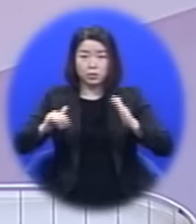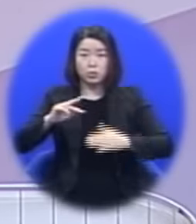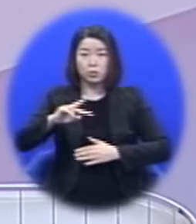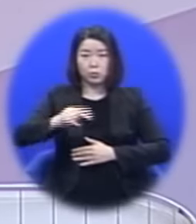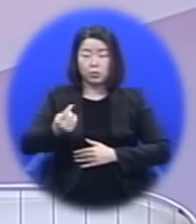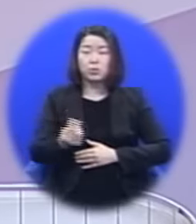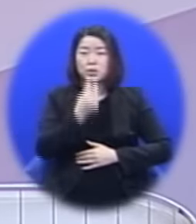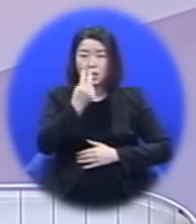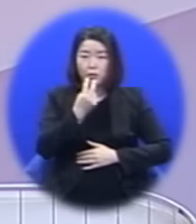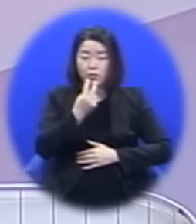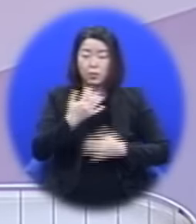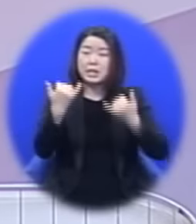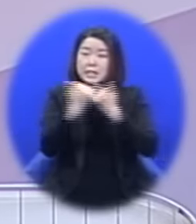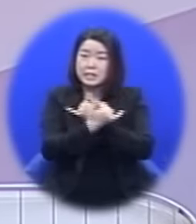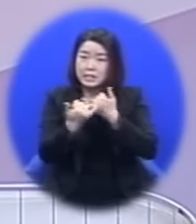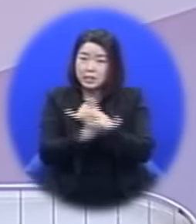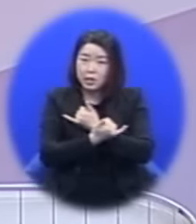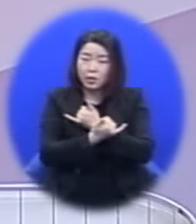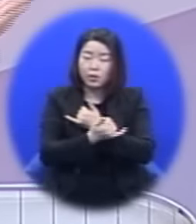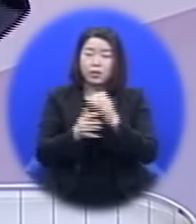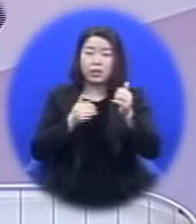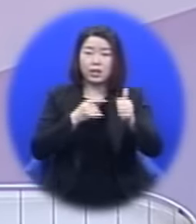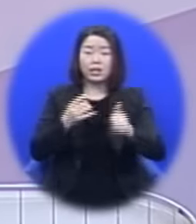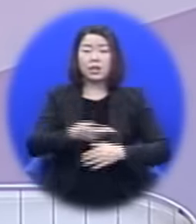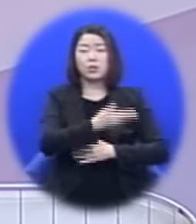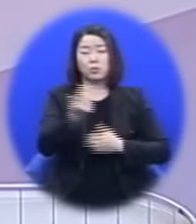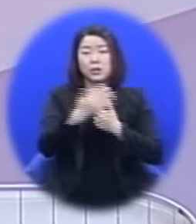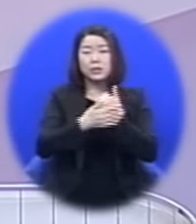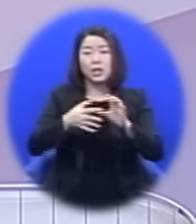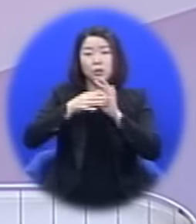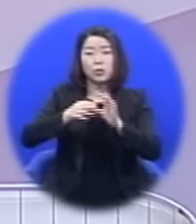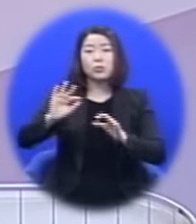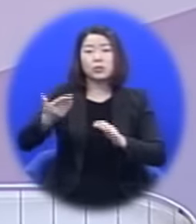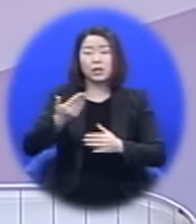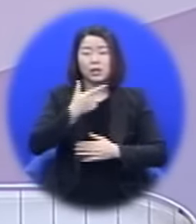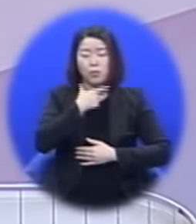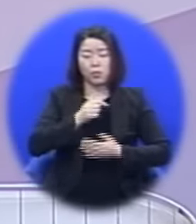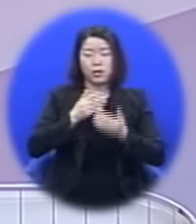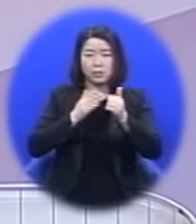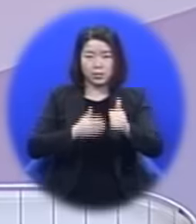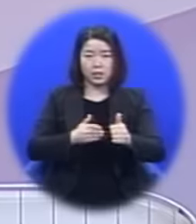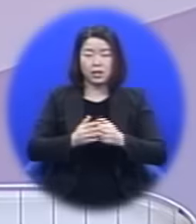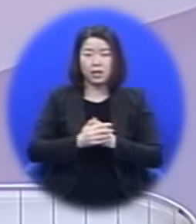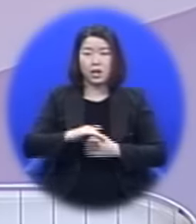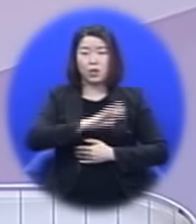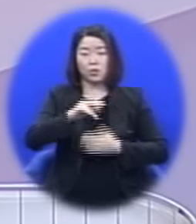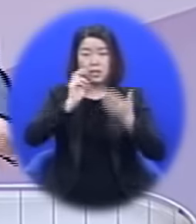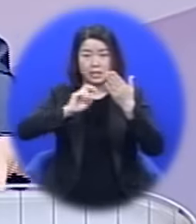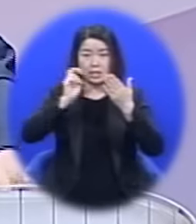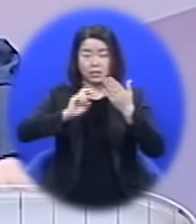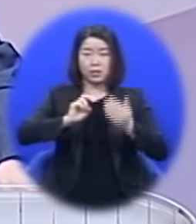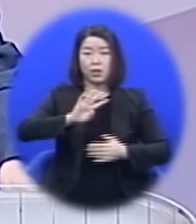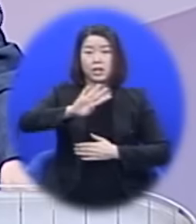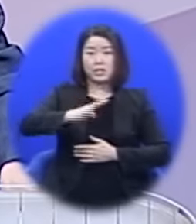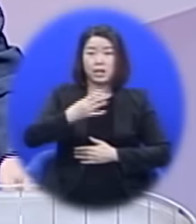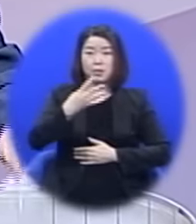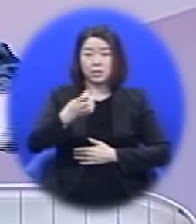일가 친척들에게 여러분이 정말 은혜의 통로가 되기를 원합니다. 우리